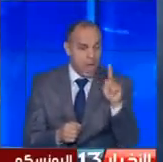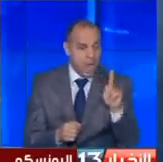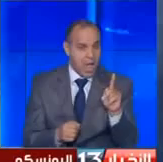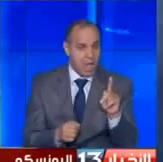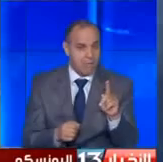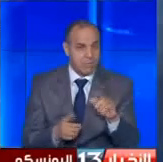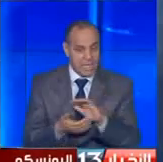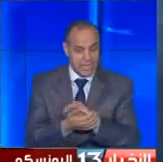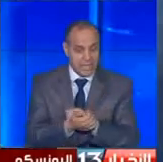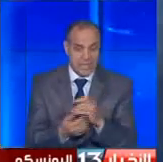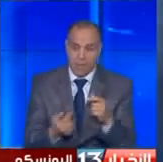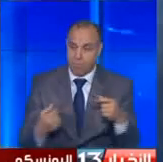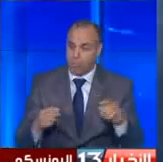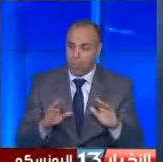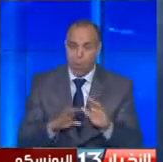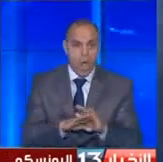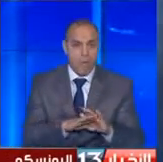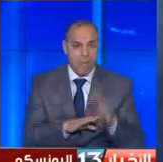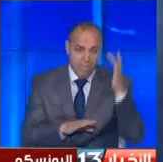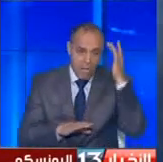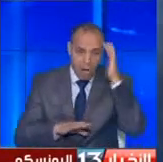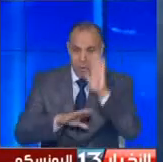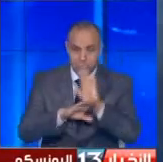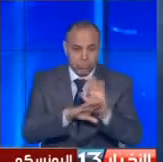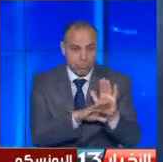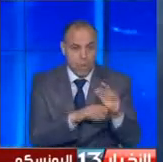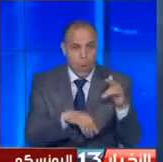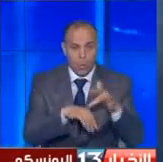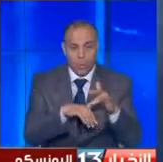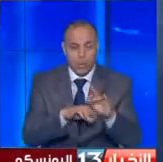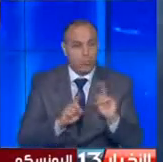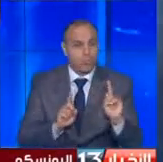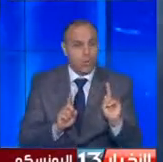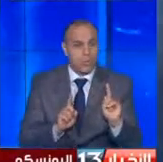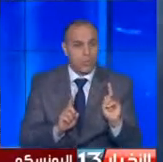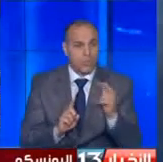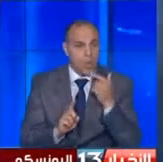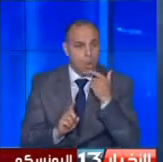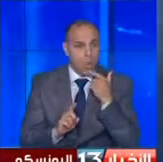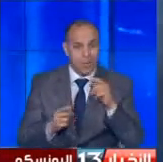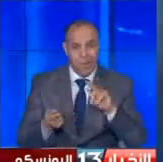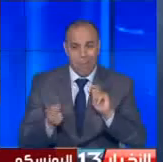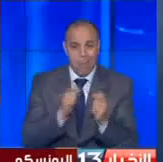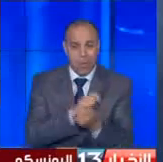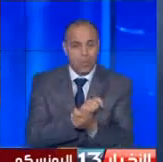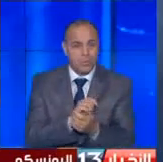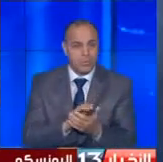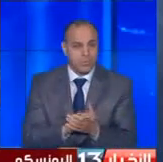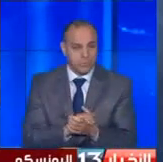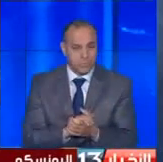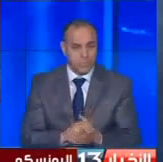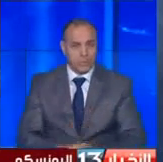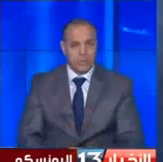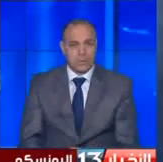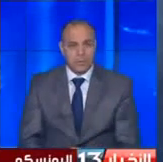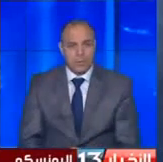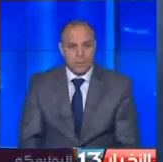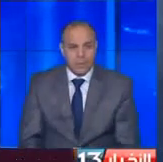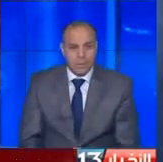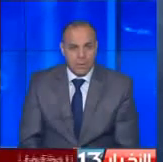أجل السلام وحماية الثقافات التي تتعرض للاعتداء وليس العكس.